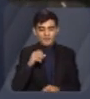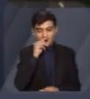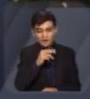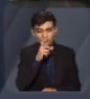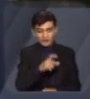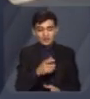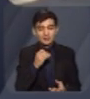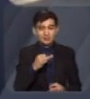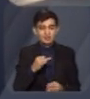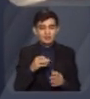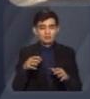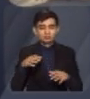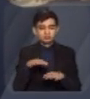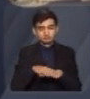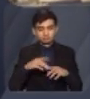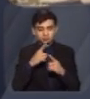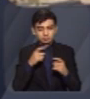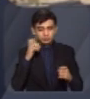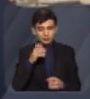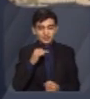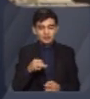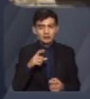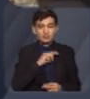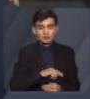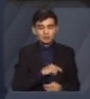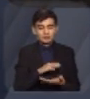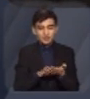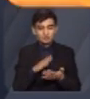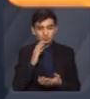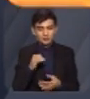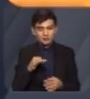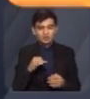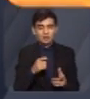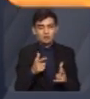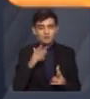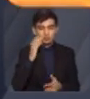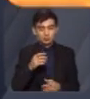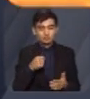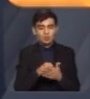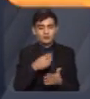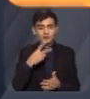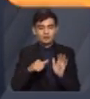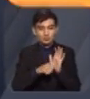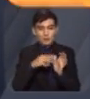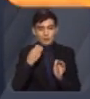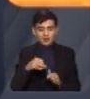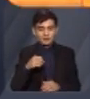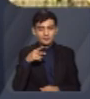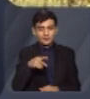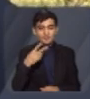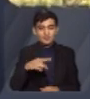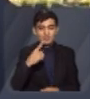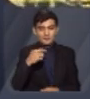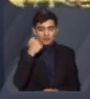публичных обвинений в публичные комитет берет в разработку данный законопроект и подготовит итог до 26 мая 2021